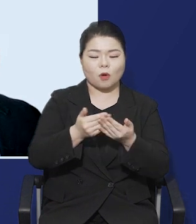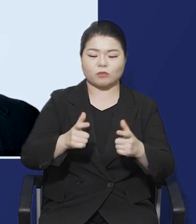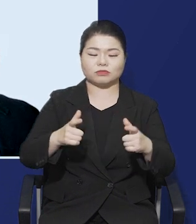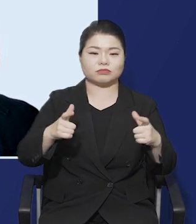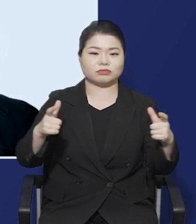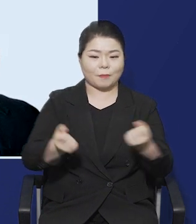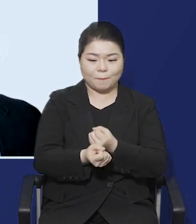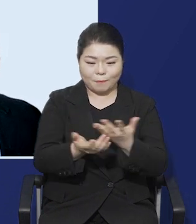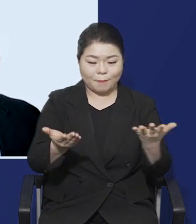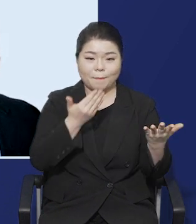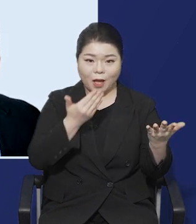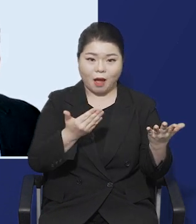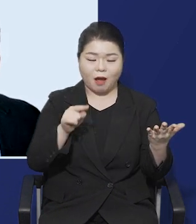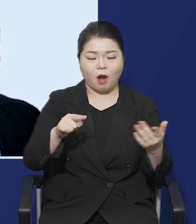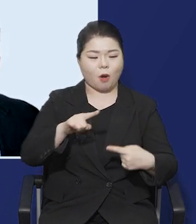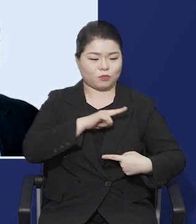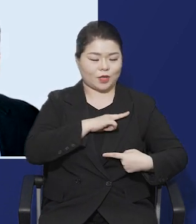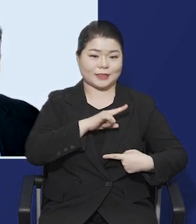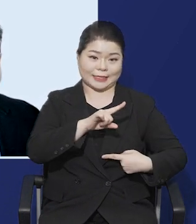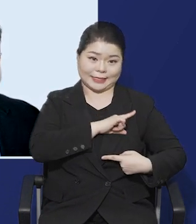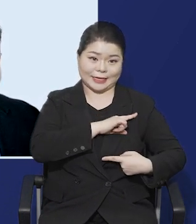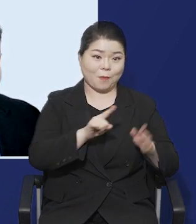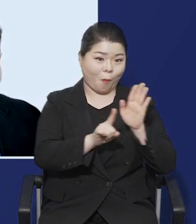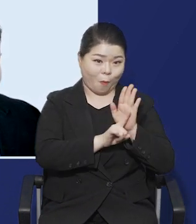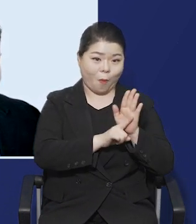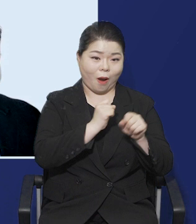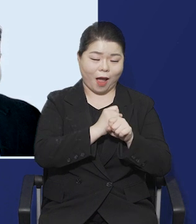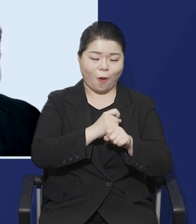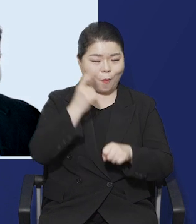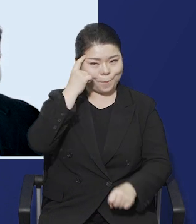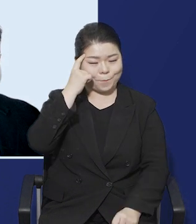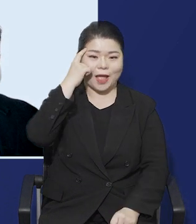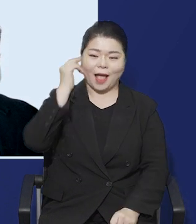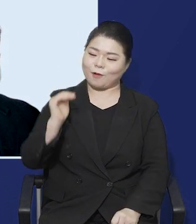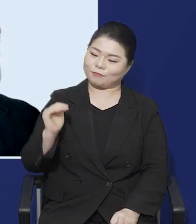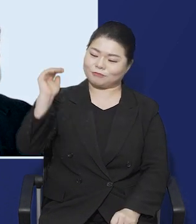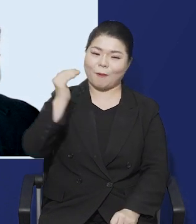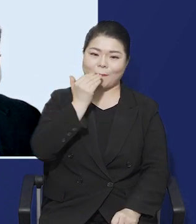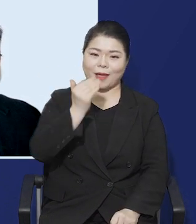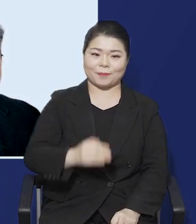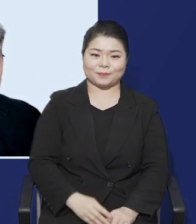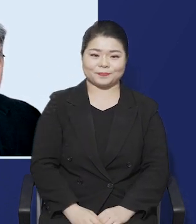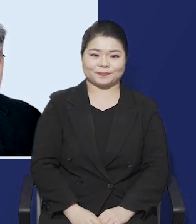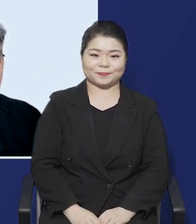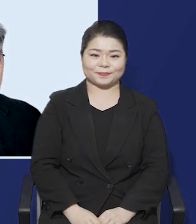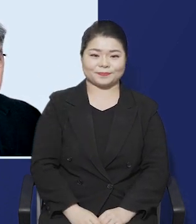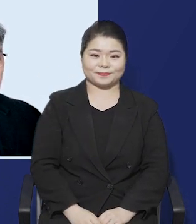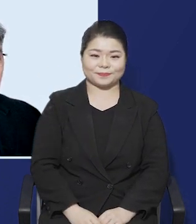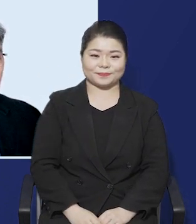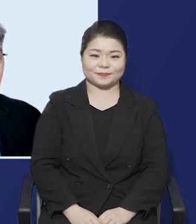수 있으며 이를 통해 브랜드 노출과 인지도를 높일 수 있는 그러한 장점이 있습니다.